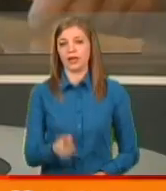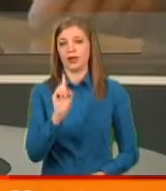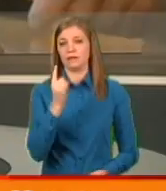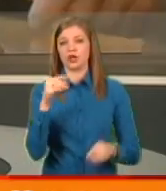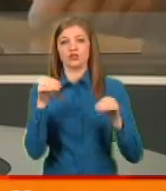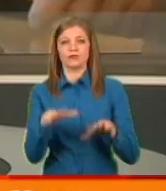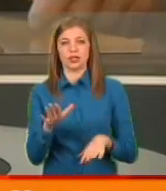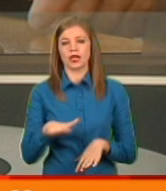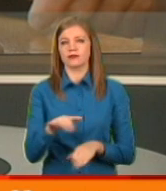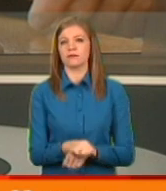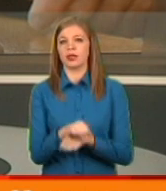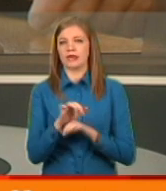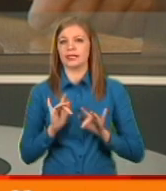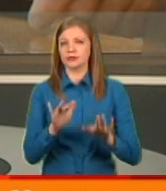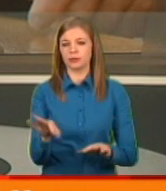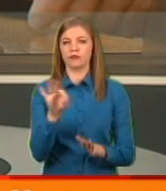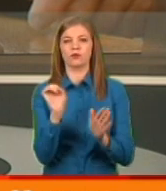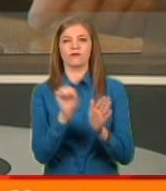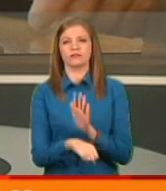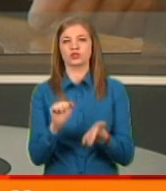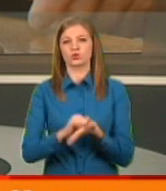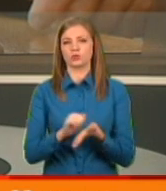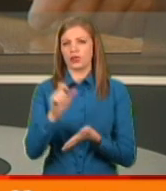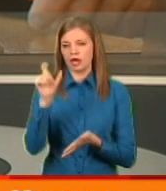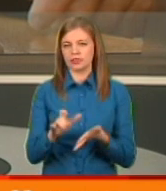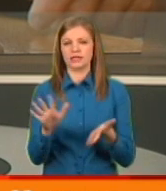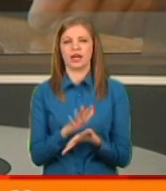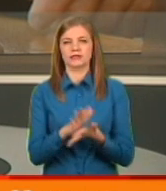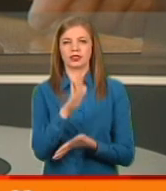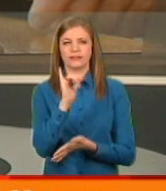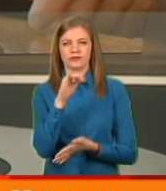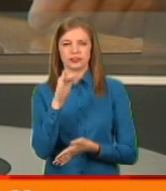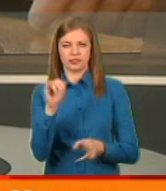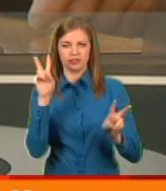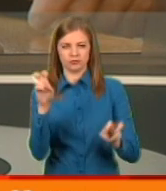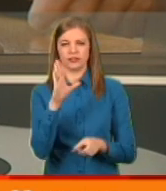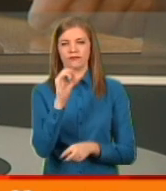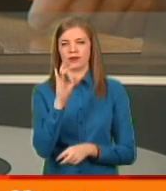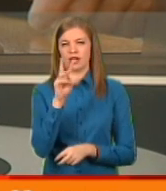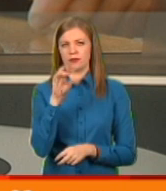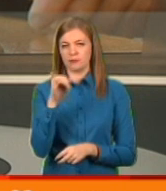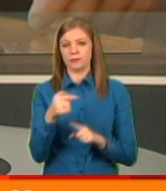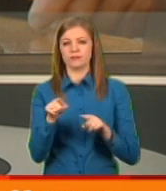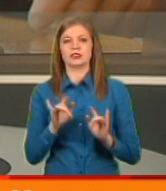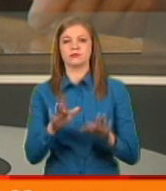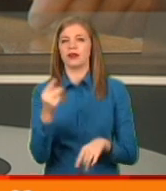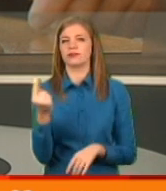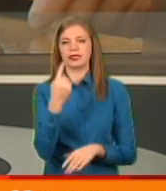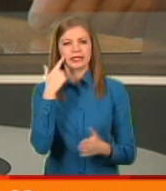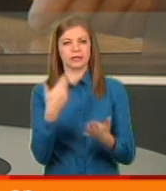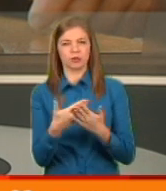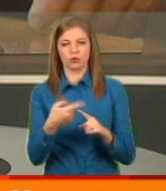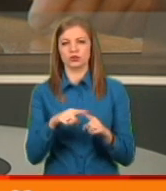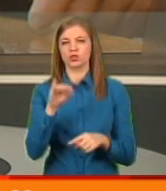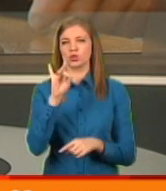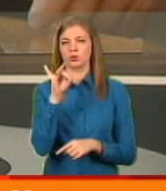Перший вирок у майданівській справі йдеться про вбивство журналіста газети «Вісті» В'ячеслава Веремія. У цій справі єдиний підозрюваний –